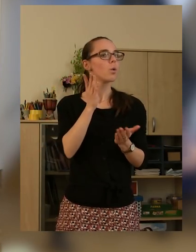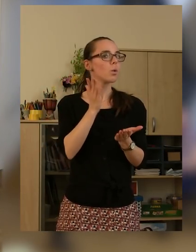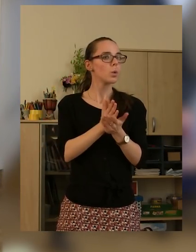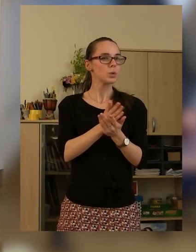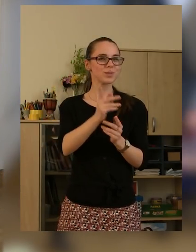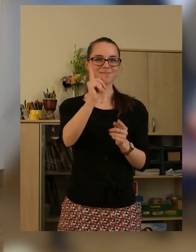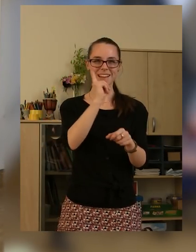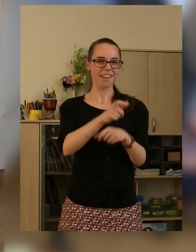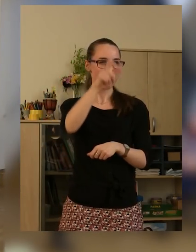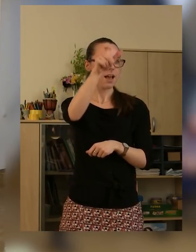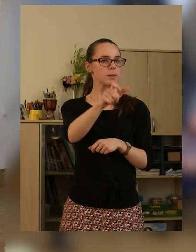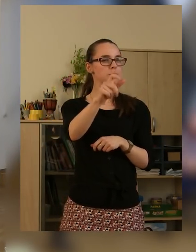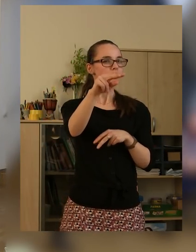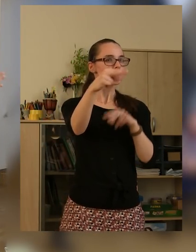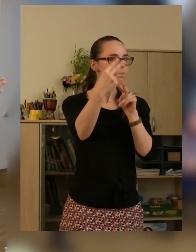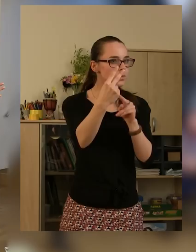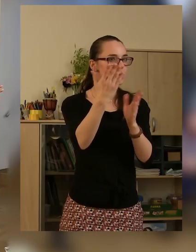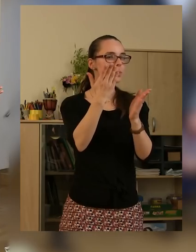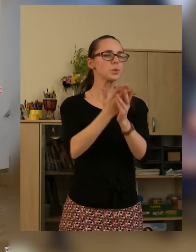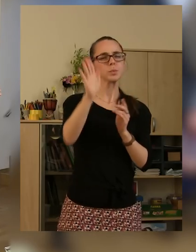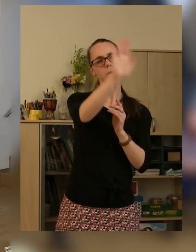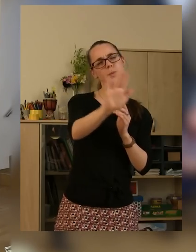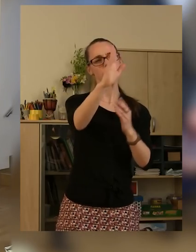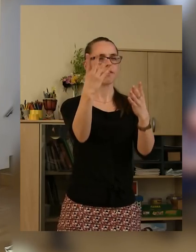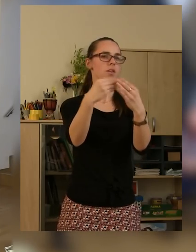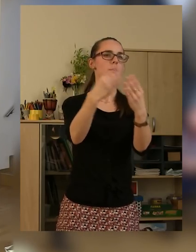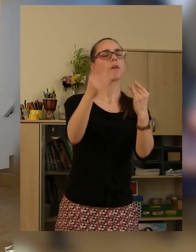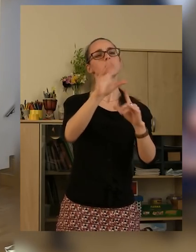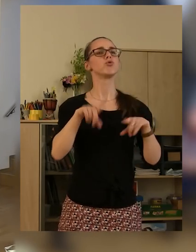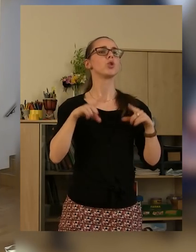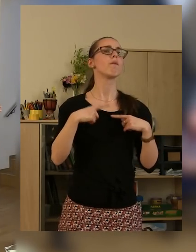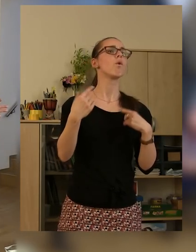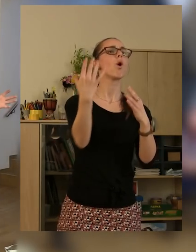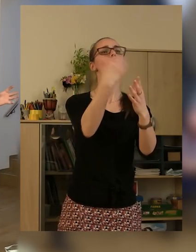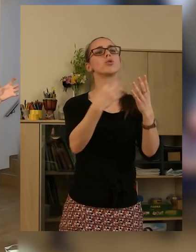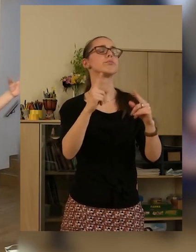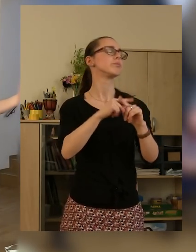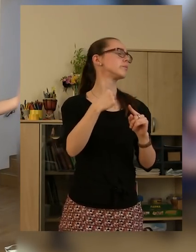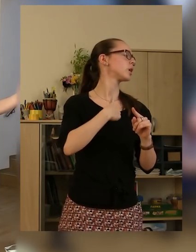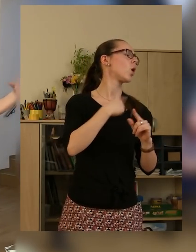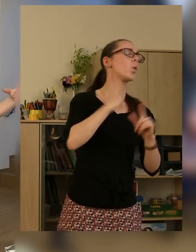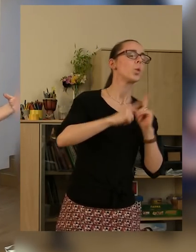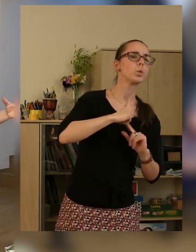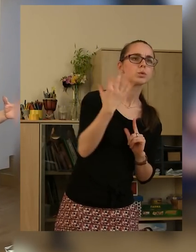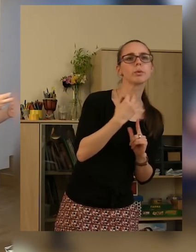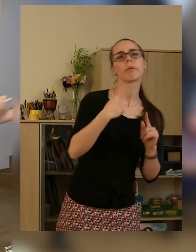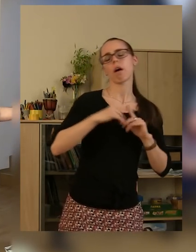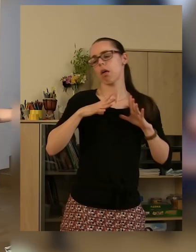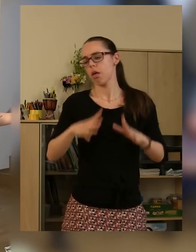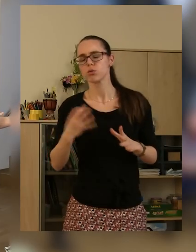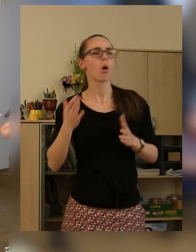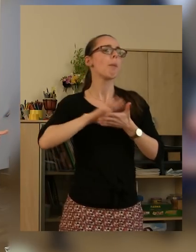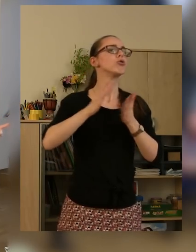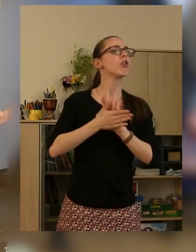samozřejmě vytvoří svůj scénář. On mi načrtne svůj život, svoje priority, to, jak to je, jak to není, co dělá